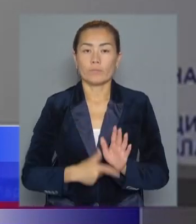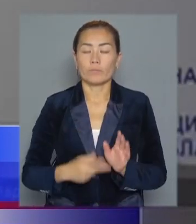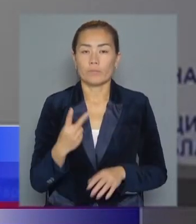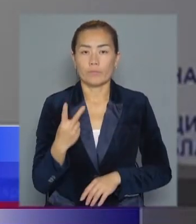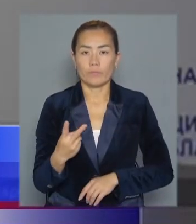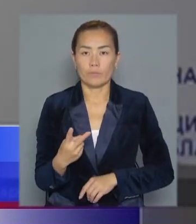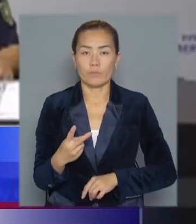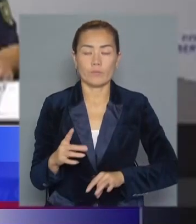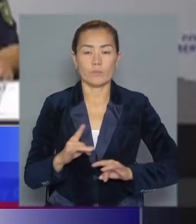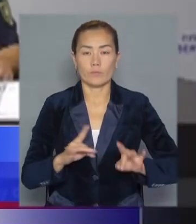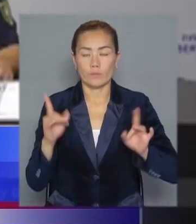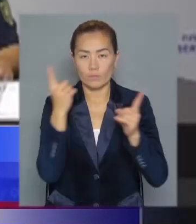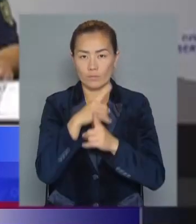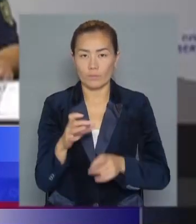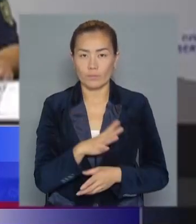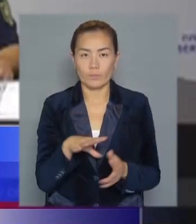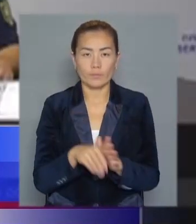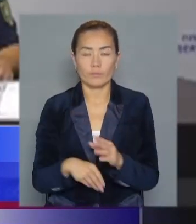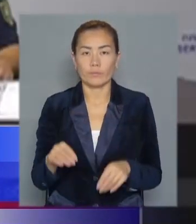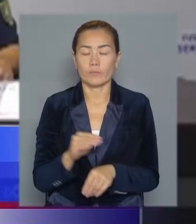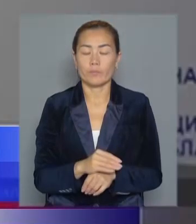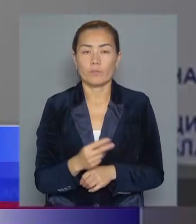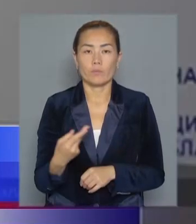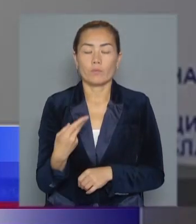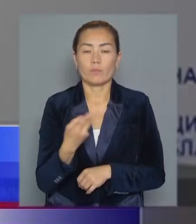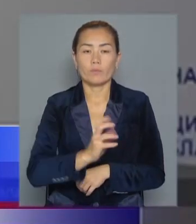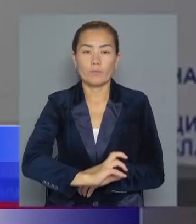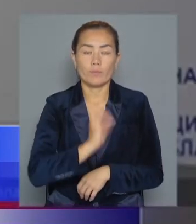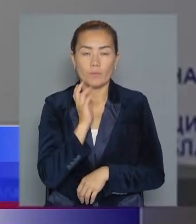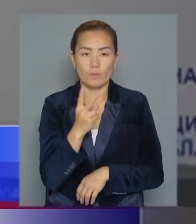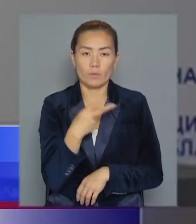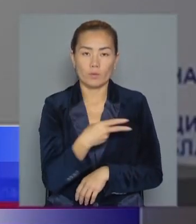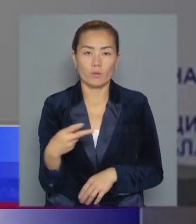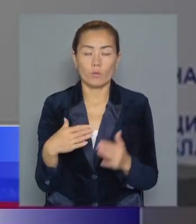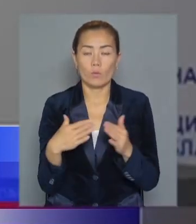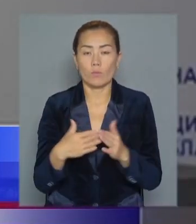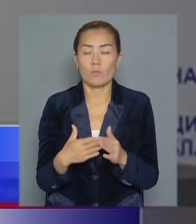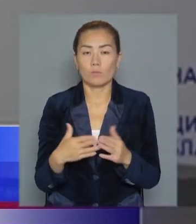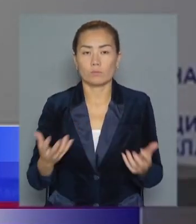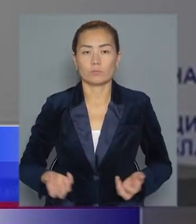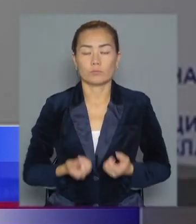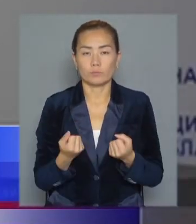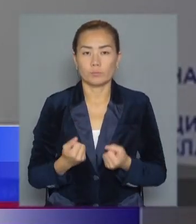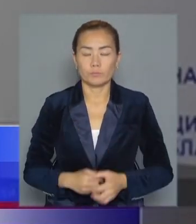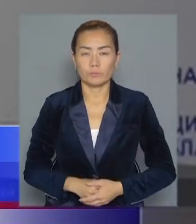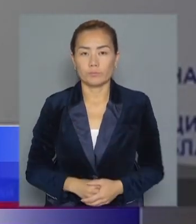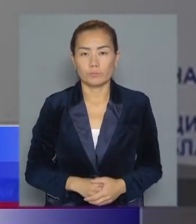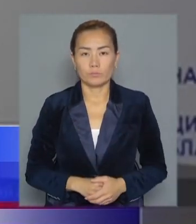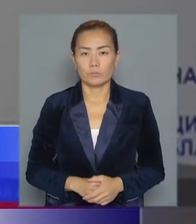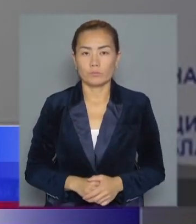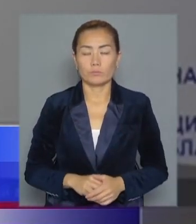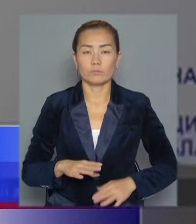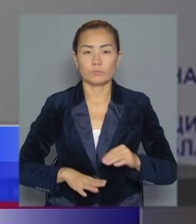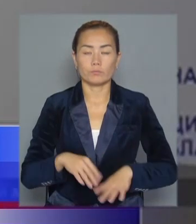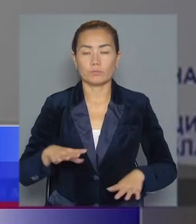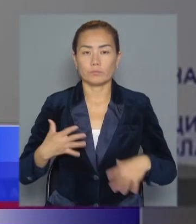22172 жарнама таратылды. Сонымен қатар, биік қабатты пәтерлерде эвакуациялық бойынша